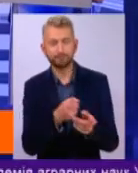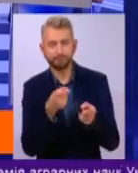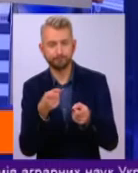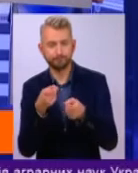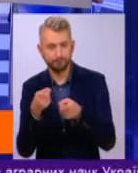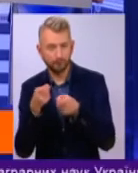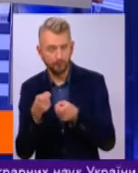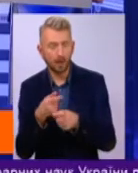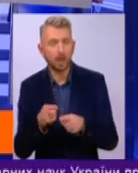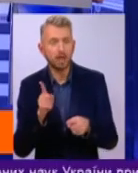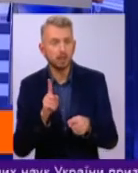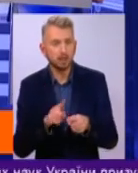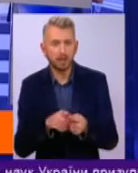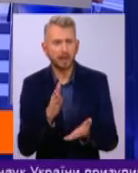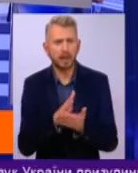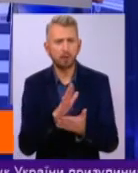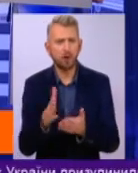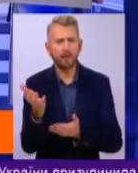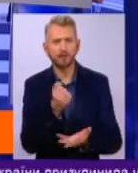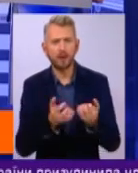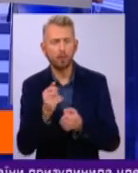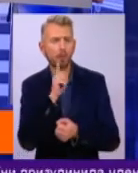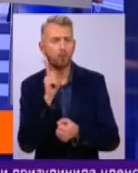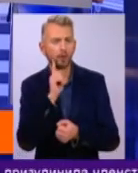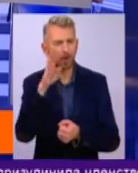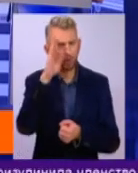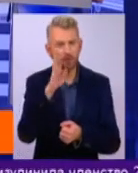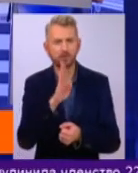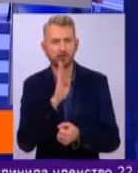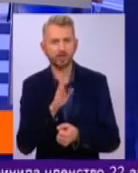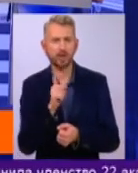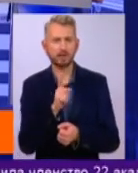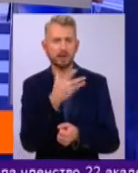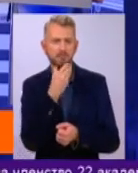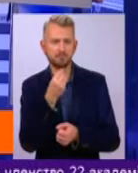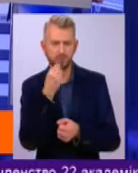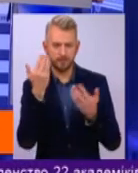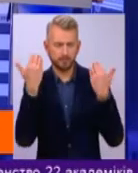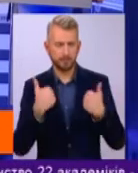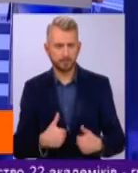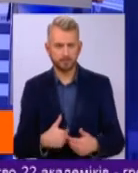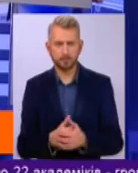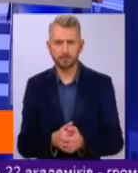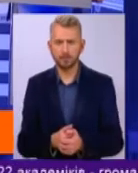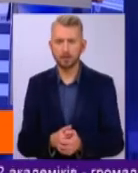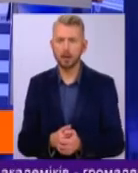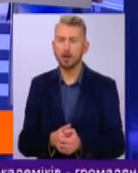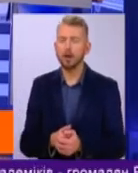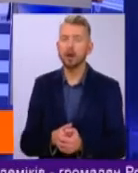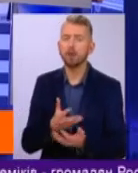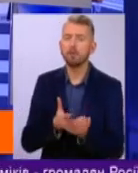можливо. І запуск цього механізму, він не полягає в наборі молодих хлопців-дівчат з гарними зданими для чи того, щоб фотографуватися. Достатньо фінансування